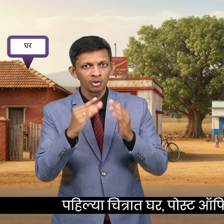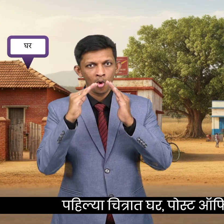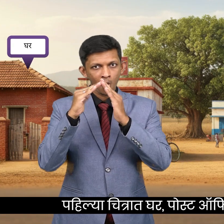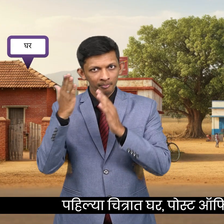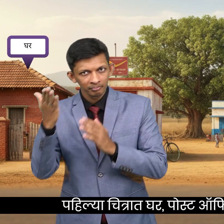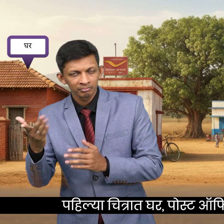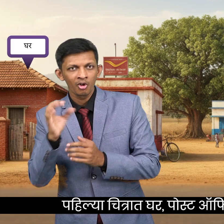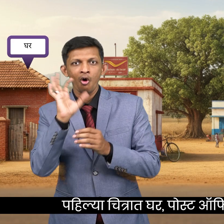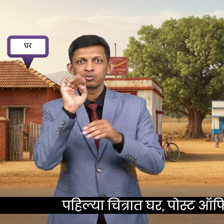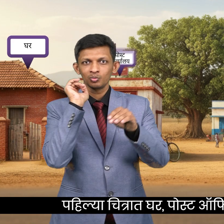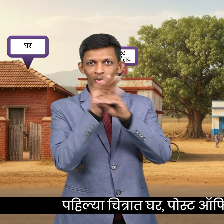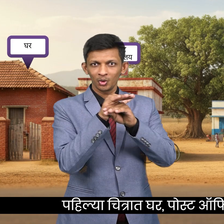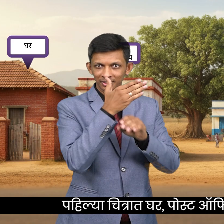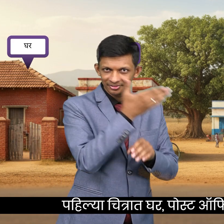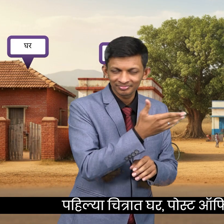पोस्ट ऑफिस,